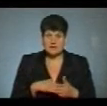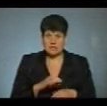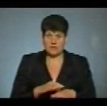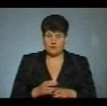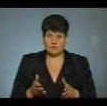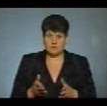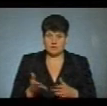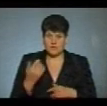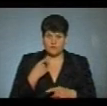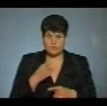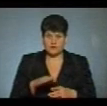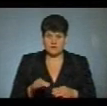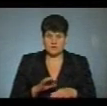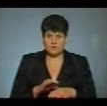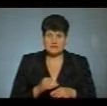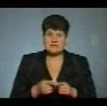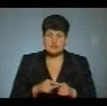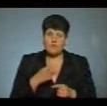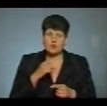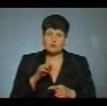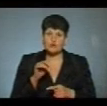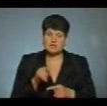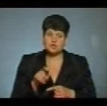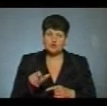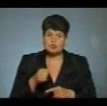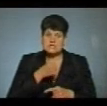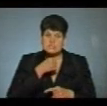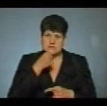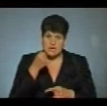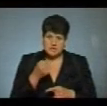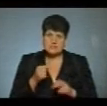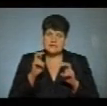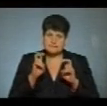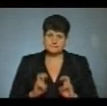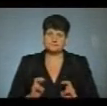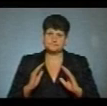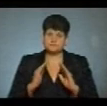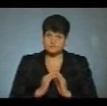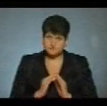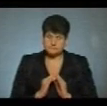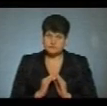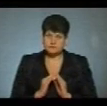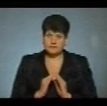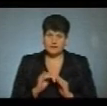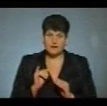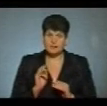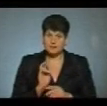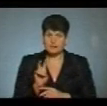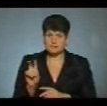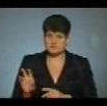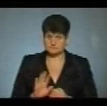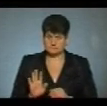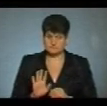діти не хворіють, так. Це свідчить про те, що люди старшого віку дослухалися до наших рекомендацій. І вони сидять вдома і не відвідують